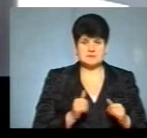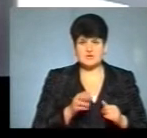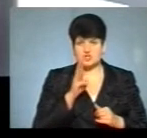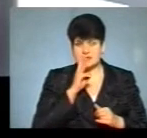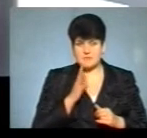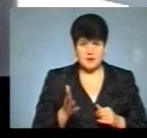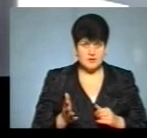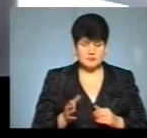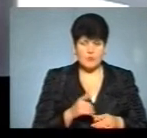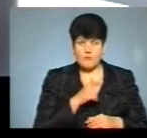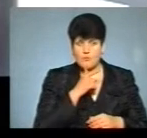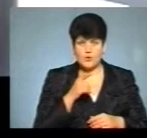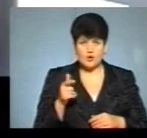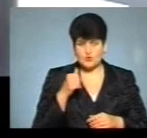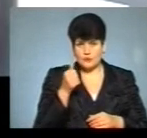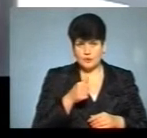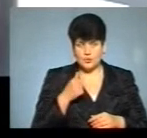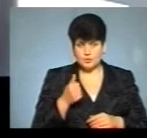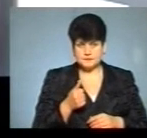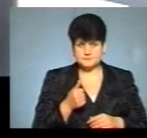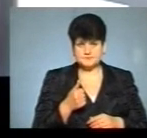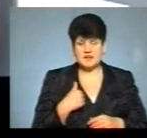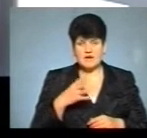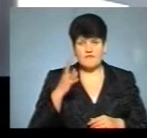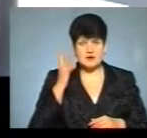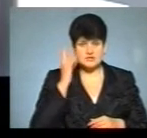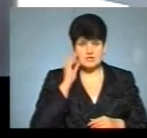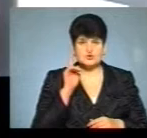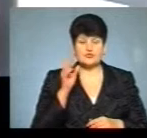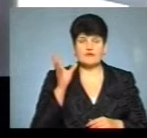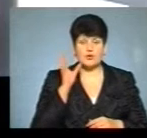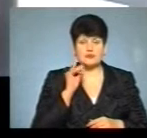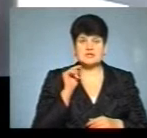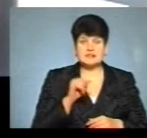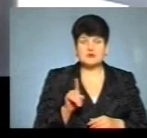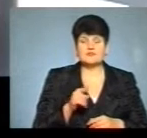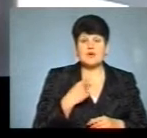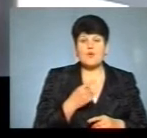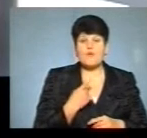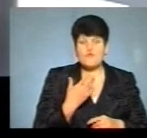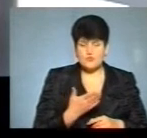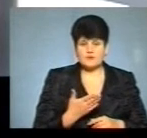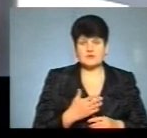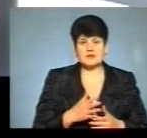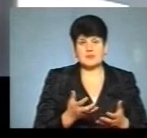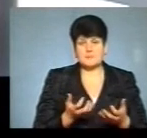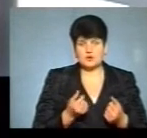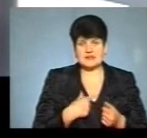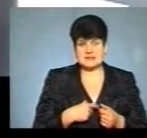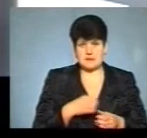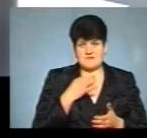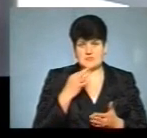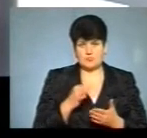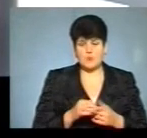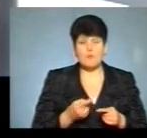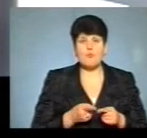платами протягом на весь рік. Я вважаю, що враховуючи те, що вони це говорять, значить, вони беруть на себе відповідальність